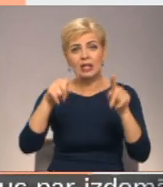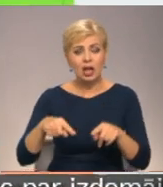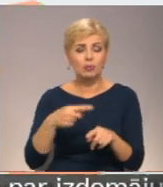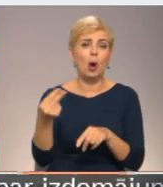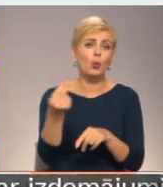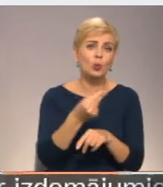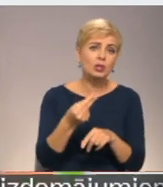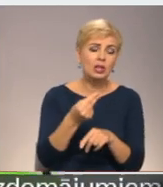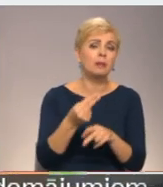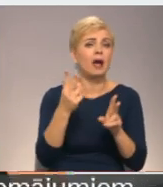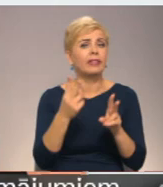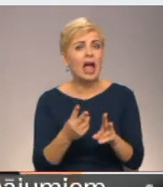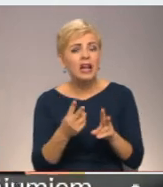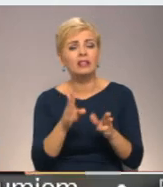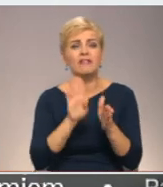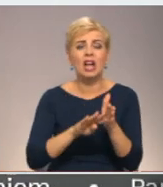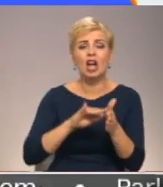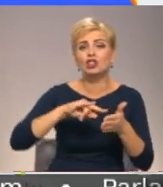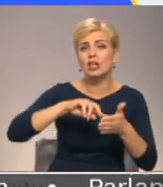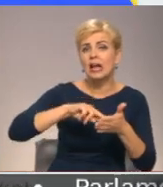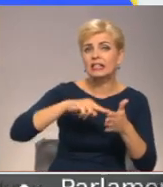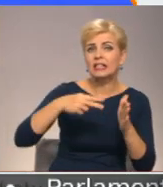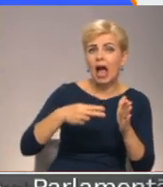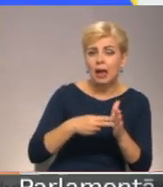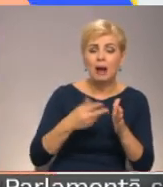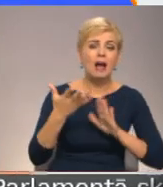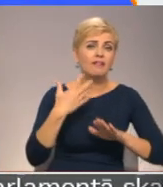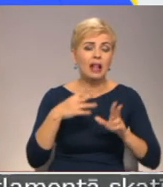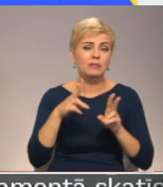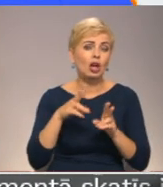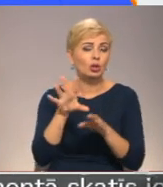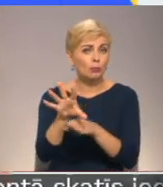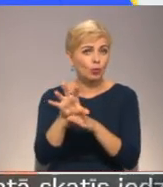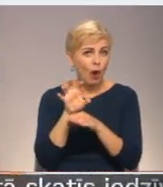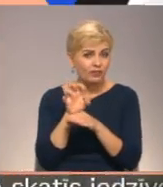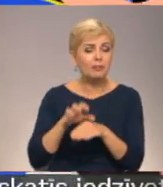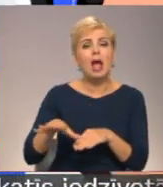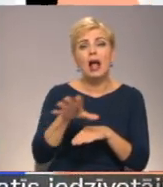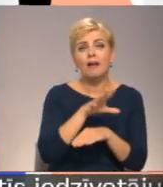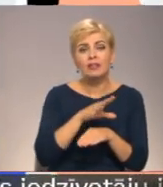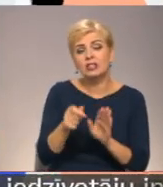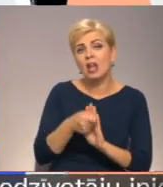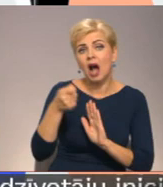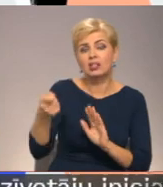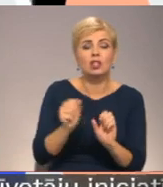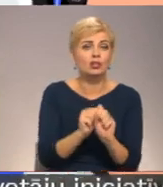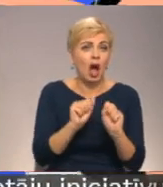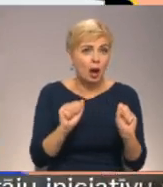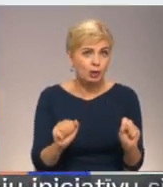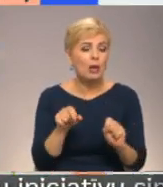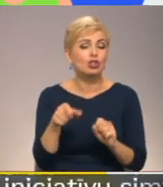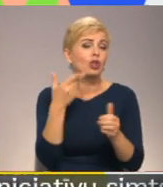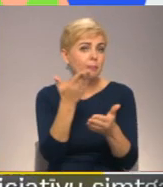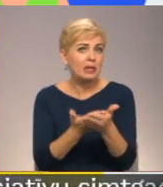jāuzīmē negadījuma situācijas vienkāršota schēma un vēlams negadījumu arī nofotografēt. Tas viss jāiesniedz apdrošinātājiem un šie